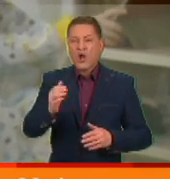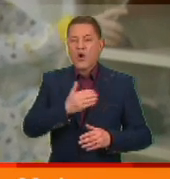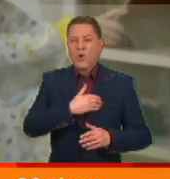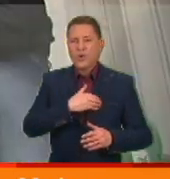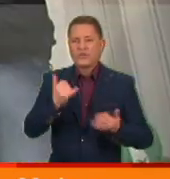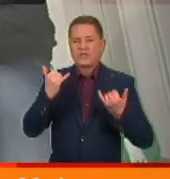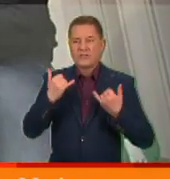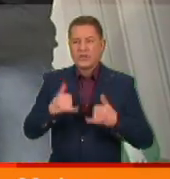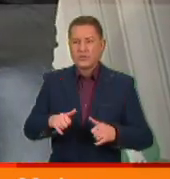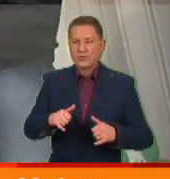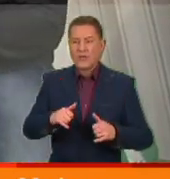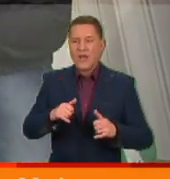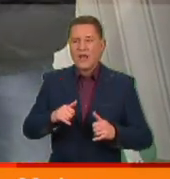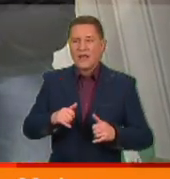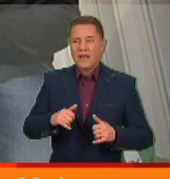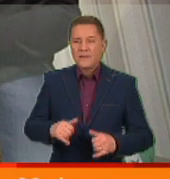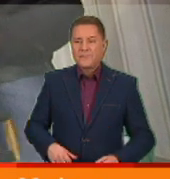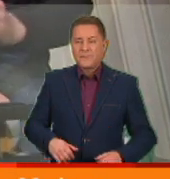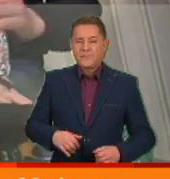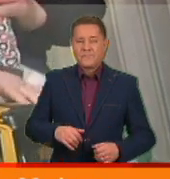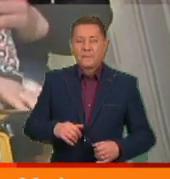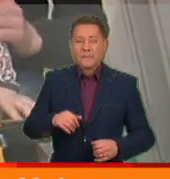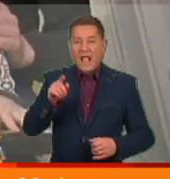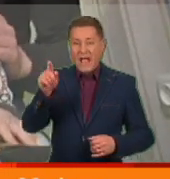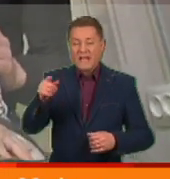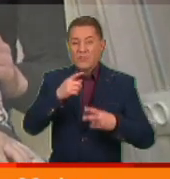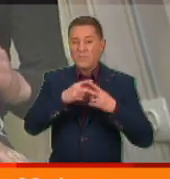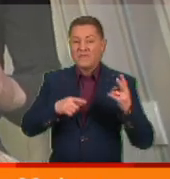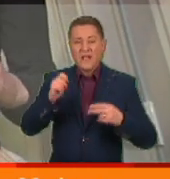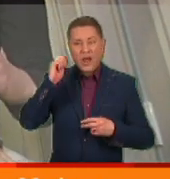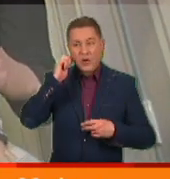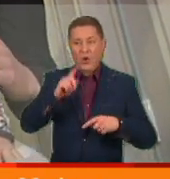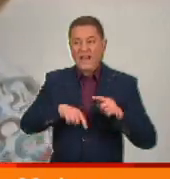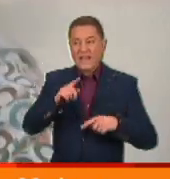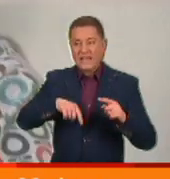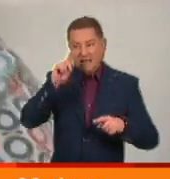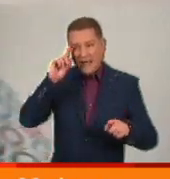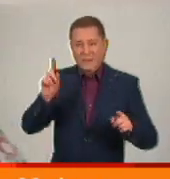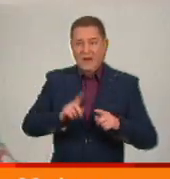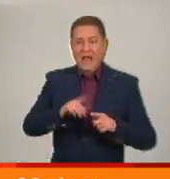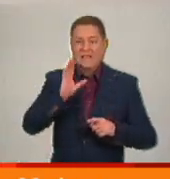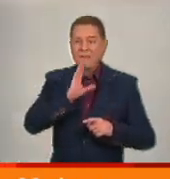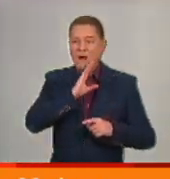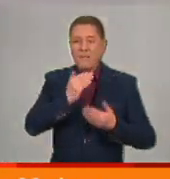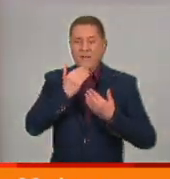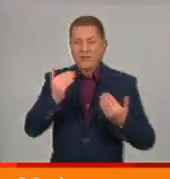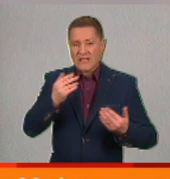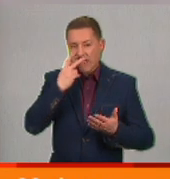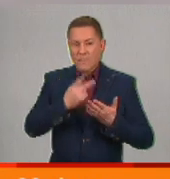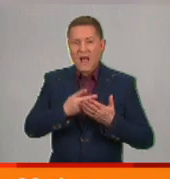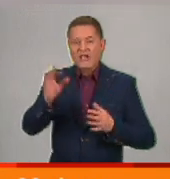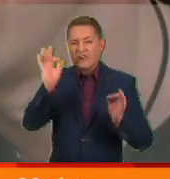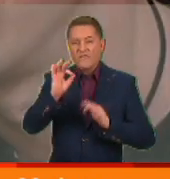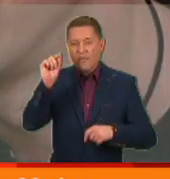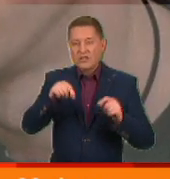чуда. Поїхали, поїхали, поїхали. Авдійкові 1,5 року, він – рідний братик Матвія. Маму востаннє бачив восени.